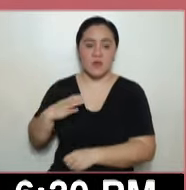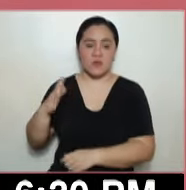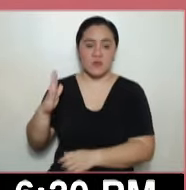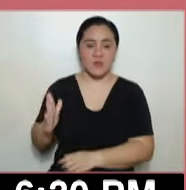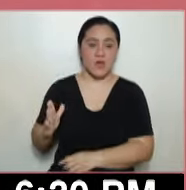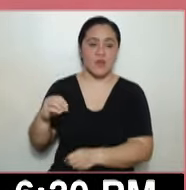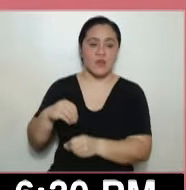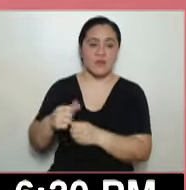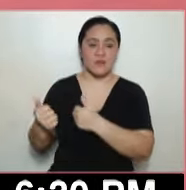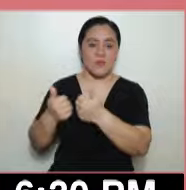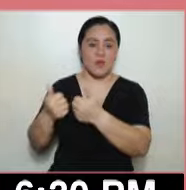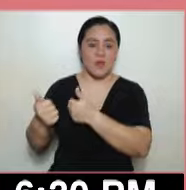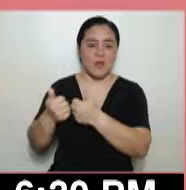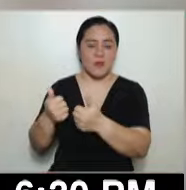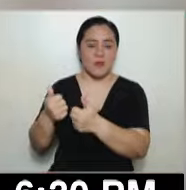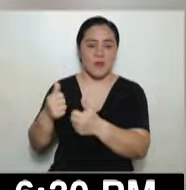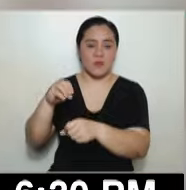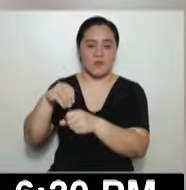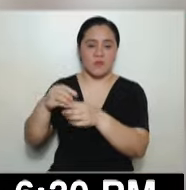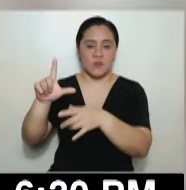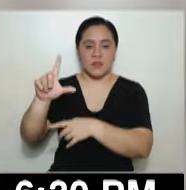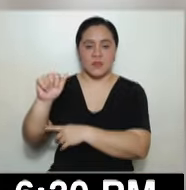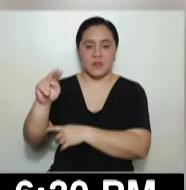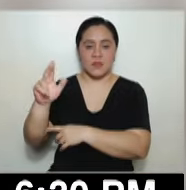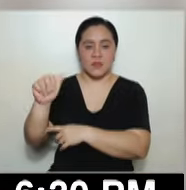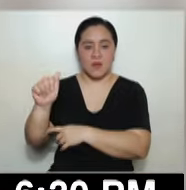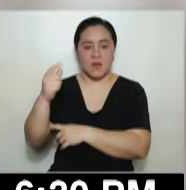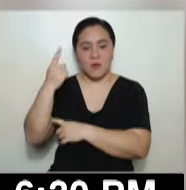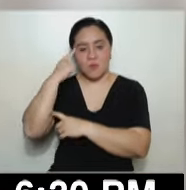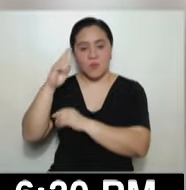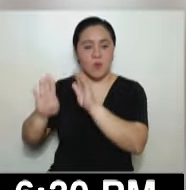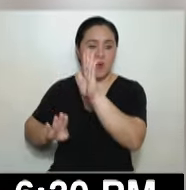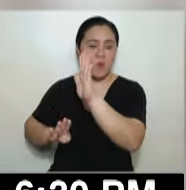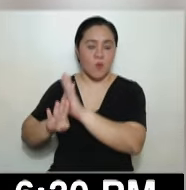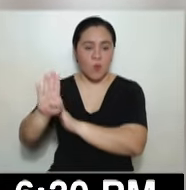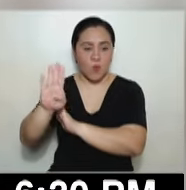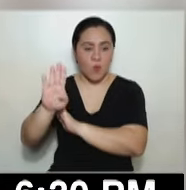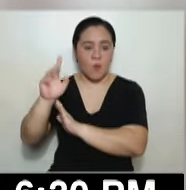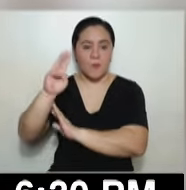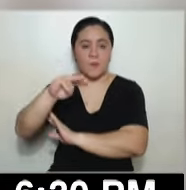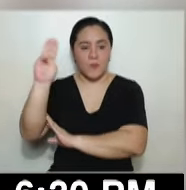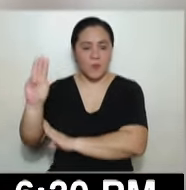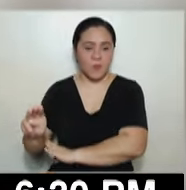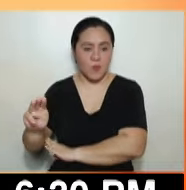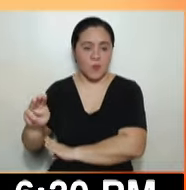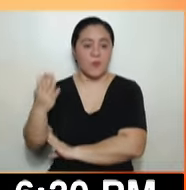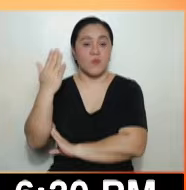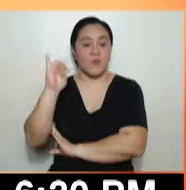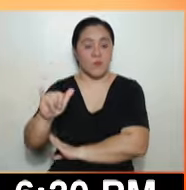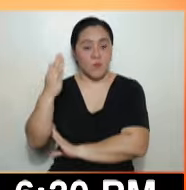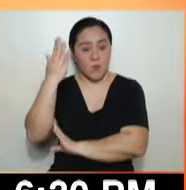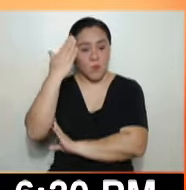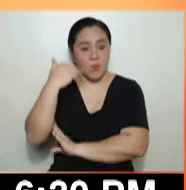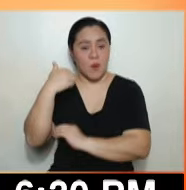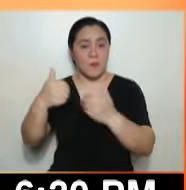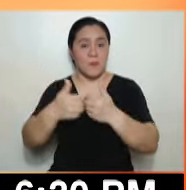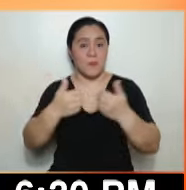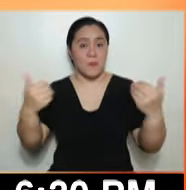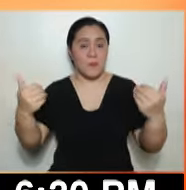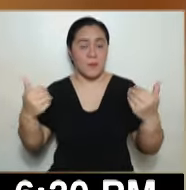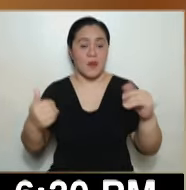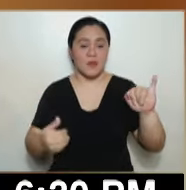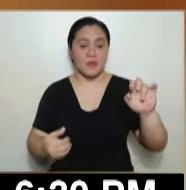na nananatiling lalaban sa ilalim ni Lacuna sa original na Asenso Manileño. Ang dahilan sa likod ng paghihiwalay